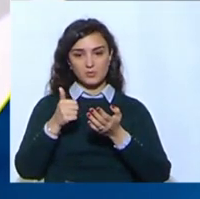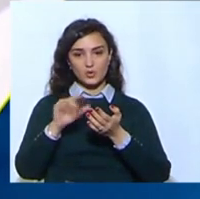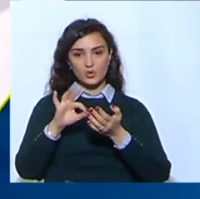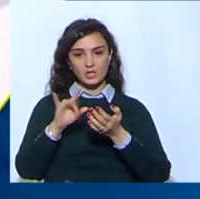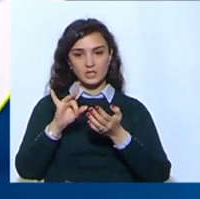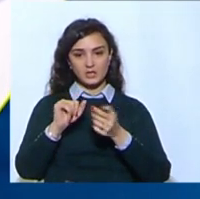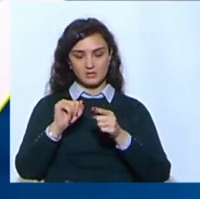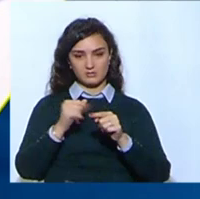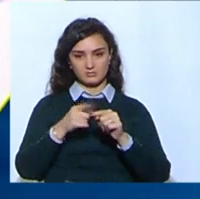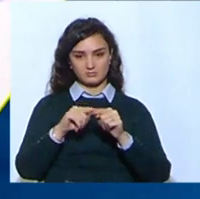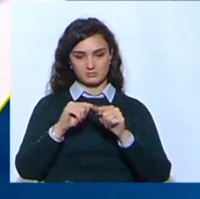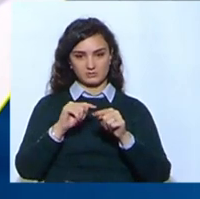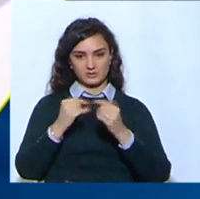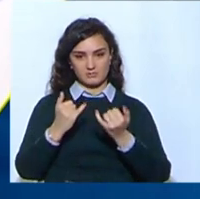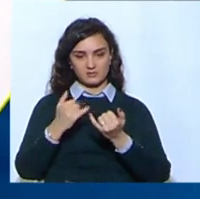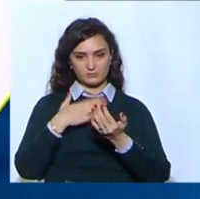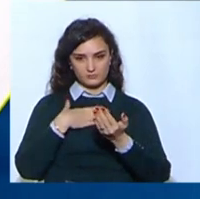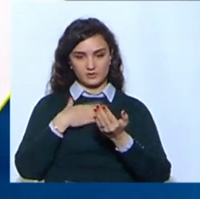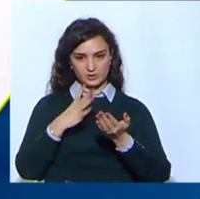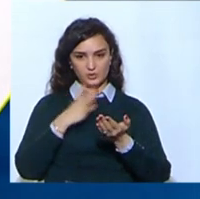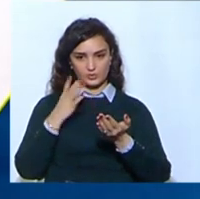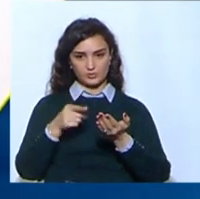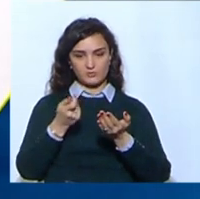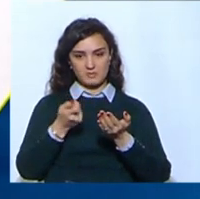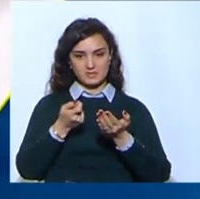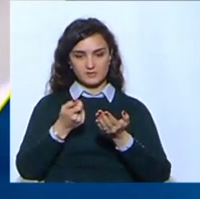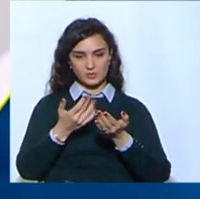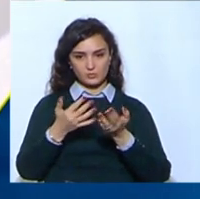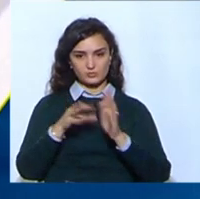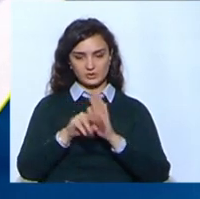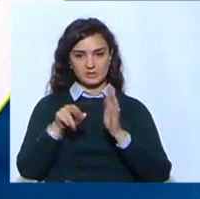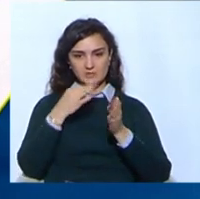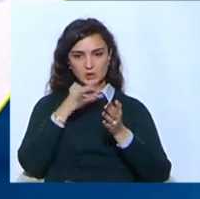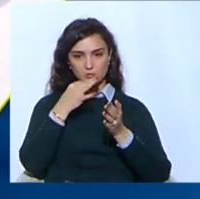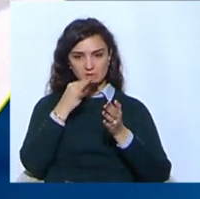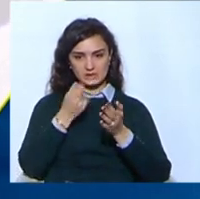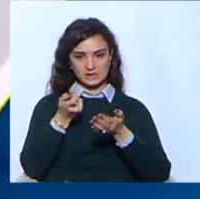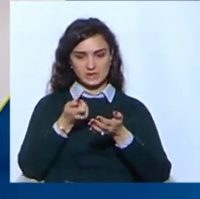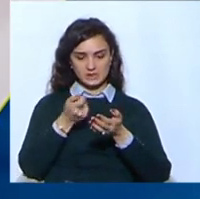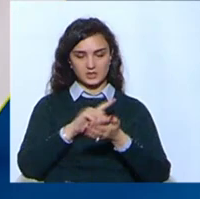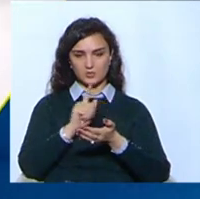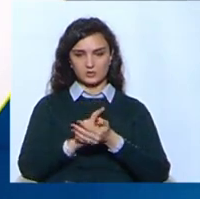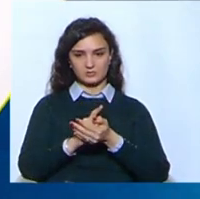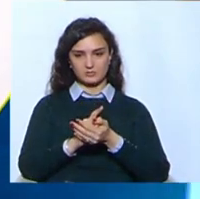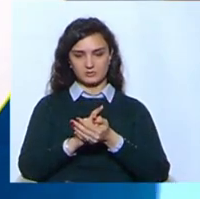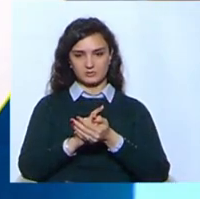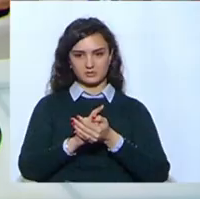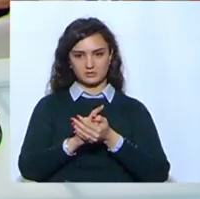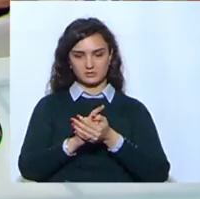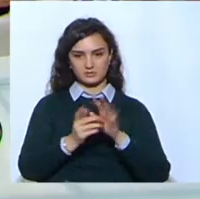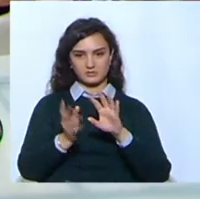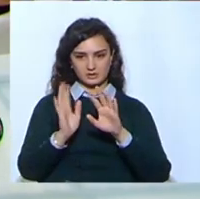თესლი, რომელიც ამჟამად ჩვენთან იყო მარცვლეულის ზონაში, და მზესუმზირის თესლი აუცილებლად